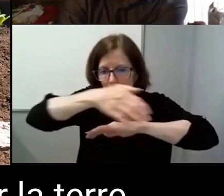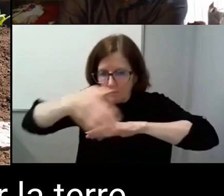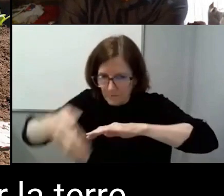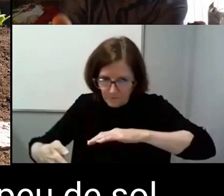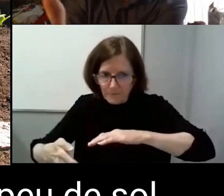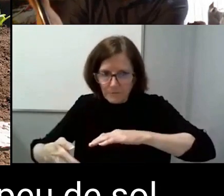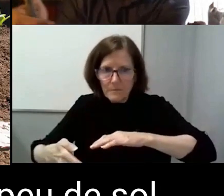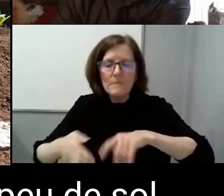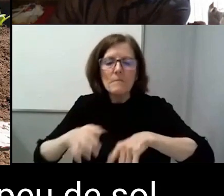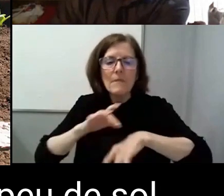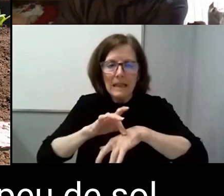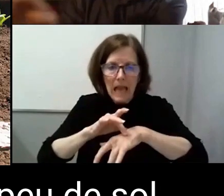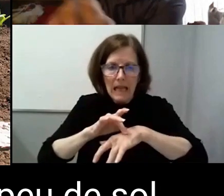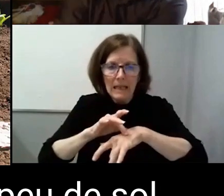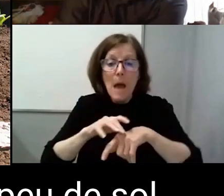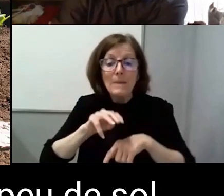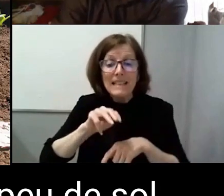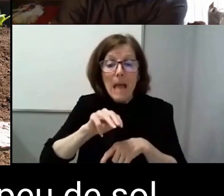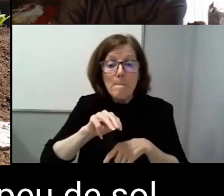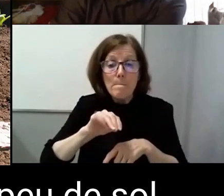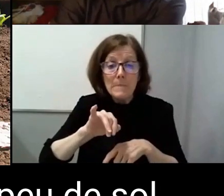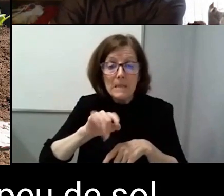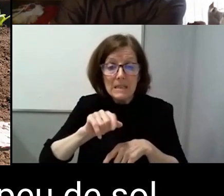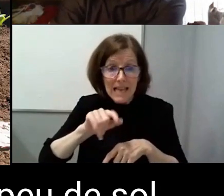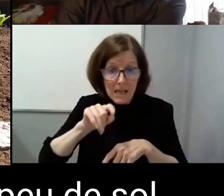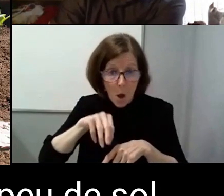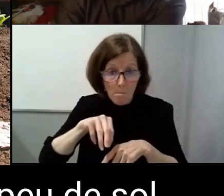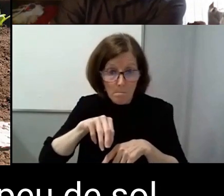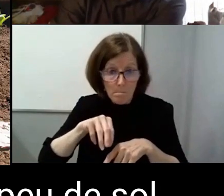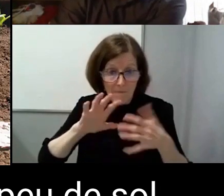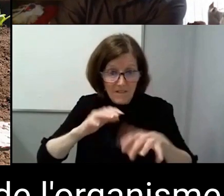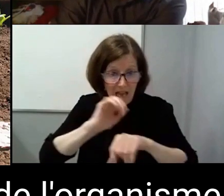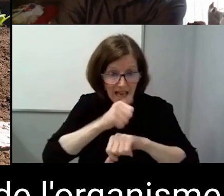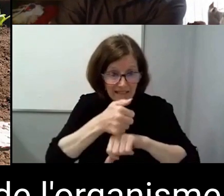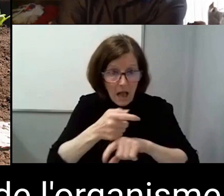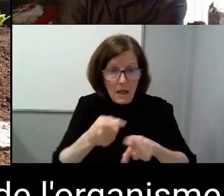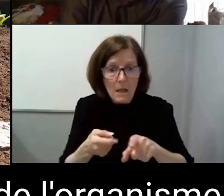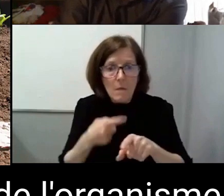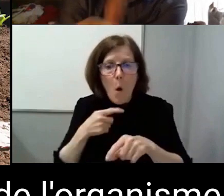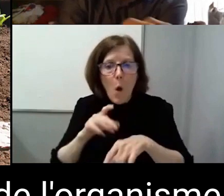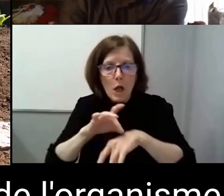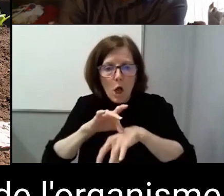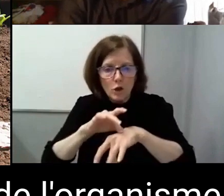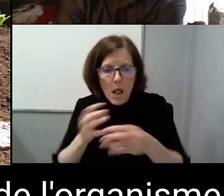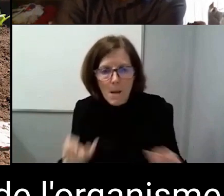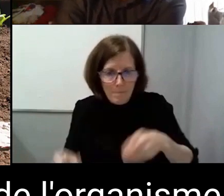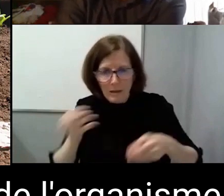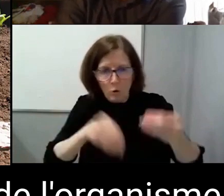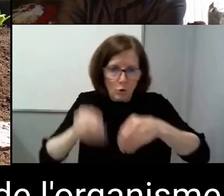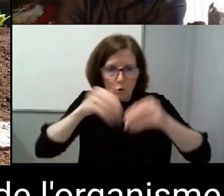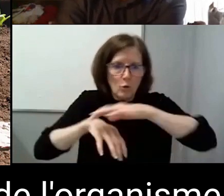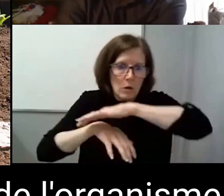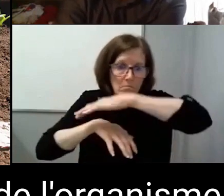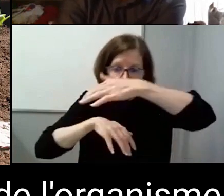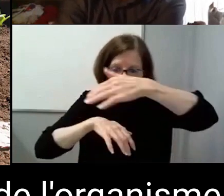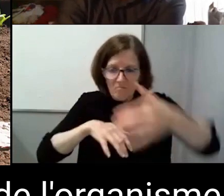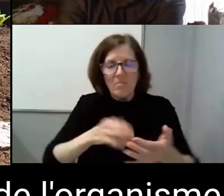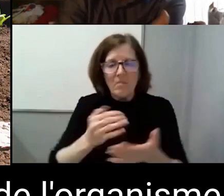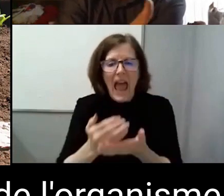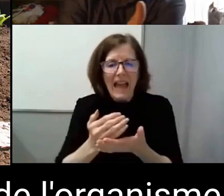la table, hein, le mycélium qu'on avait installé avec un peu de sol. Le sol, bon, d'un côté, ça l'aide à retenir